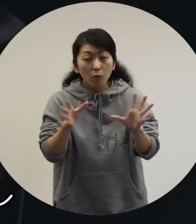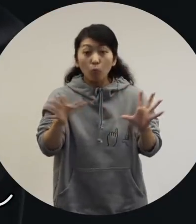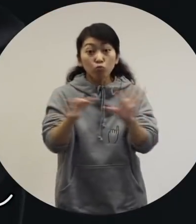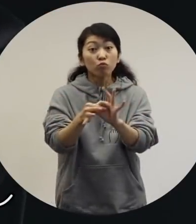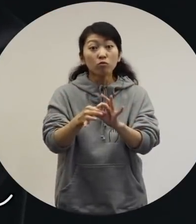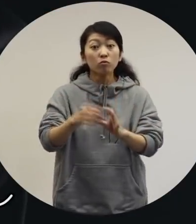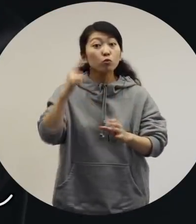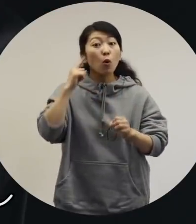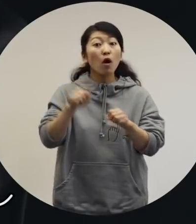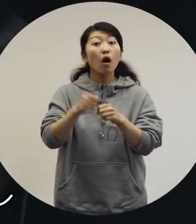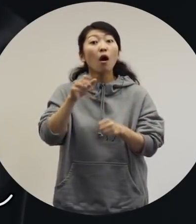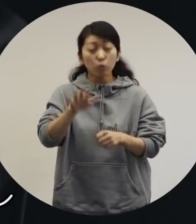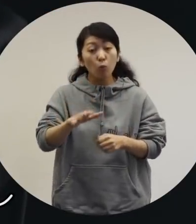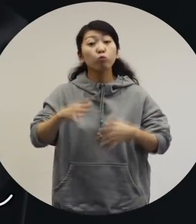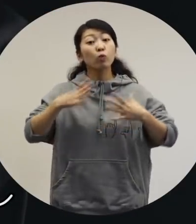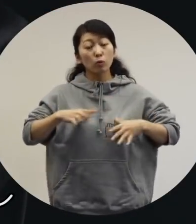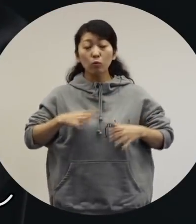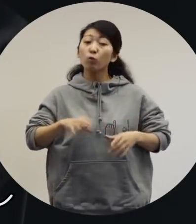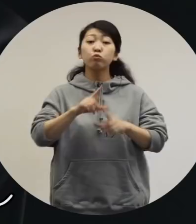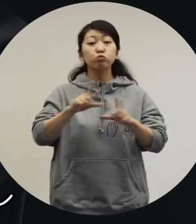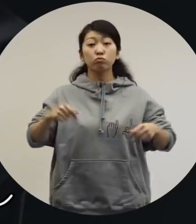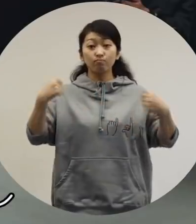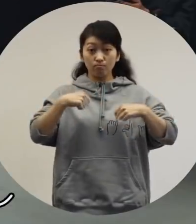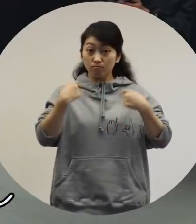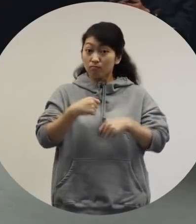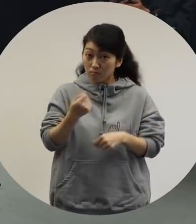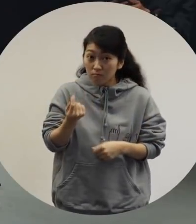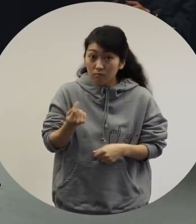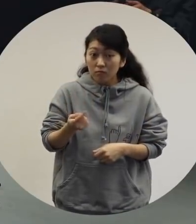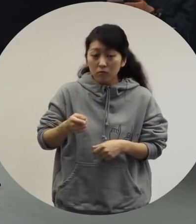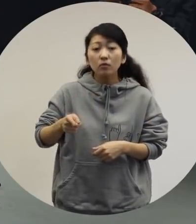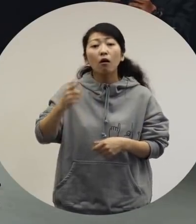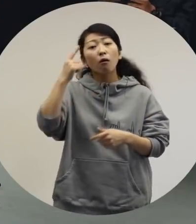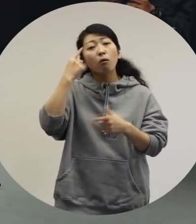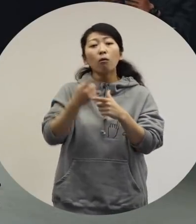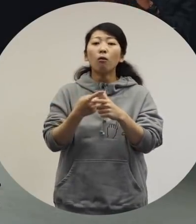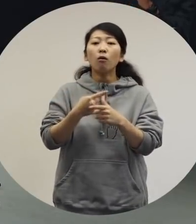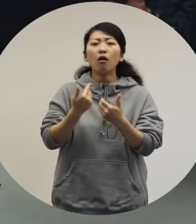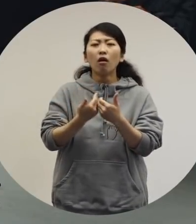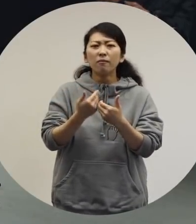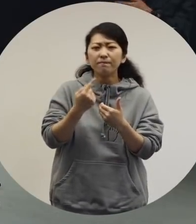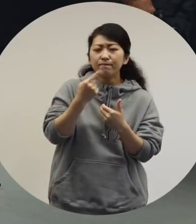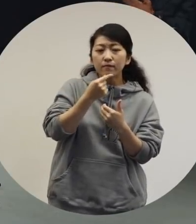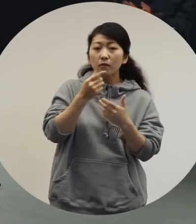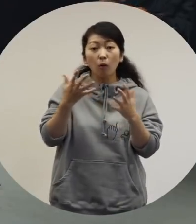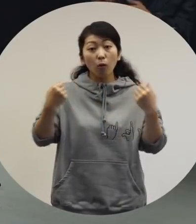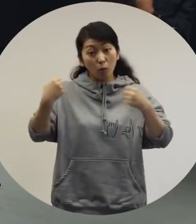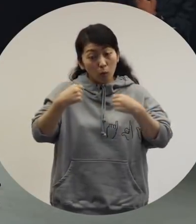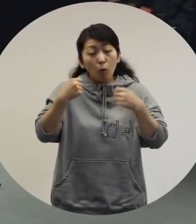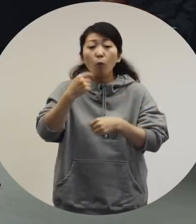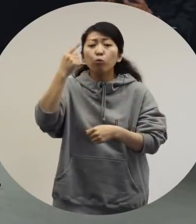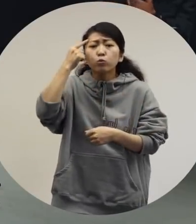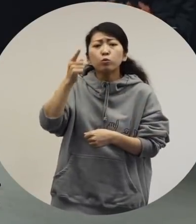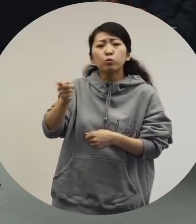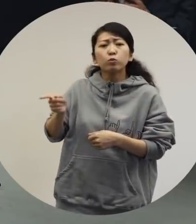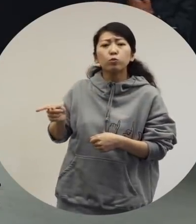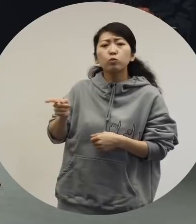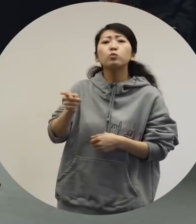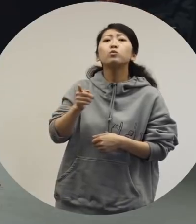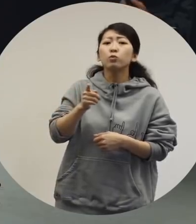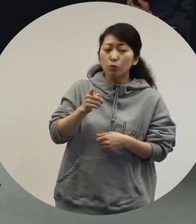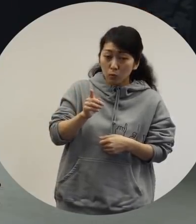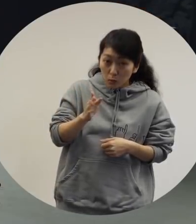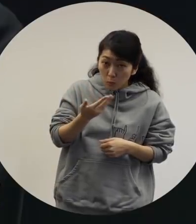聴覚障害があっても別にファッションって多分普通に着るし、普通に特に違和感なく多分ファッションを見